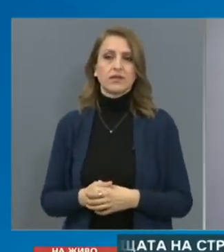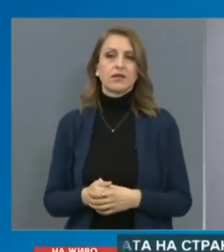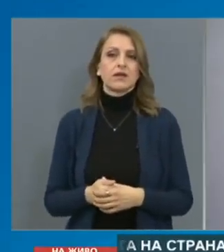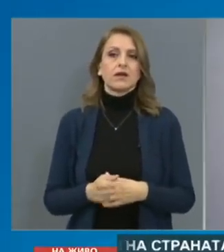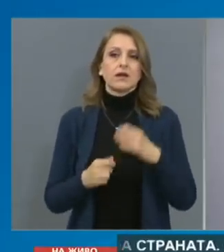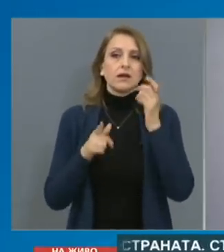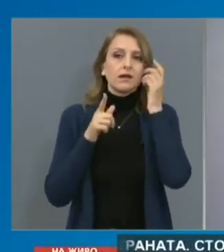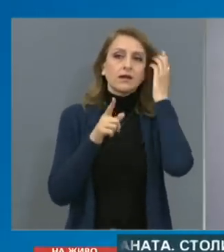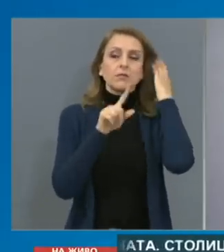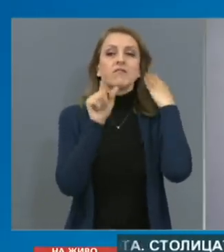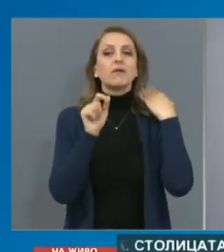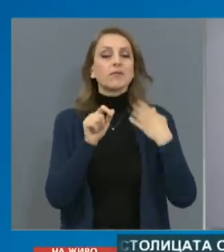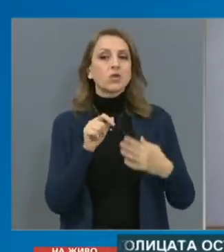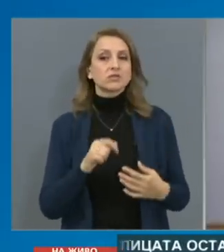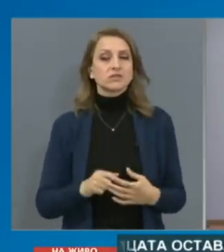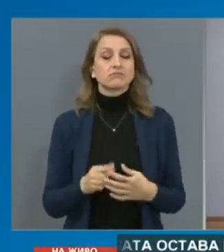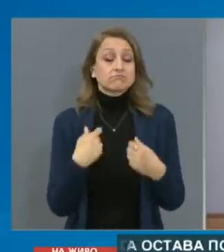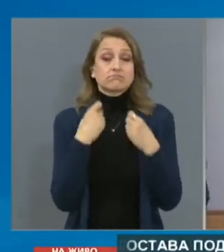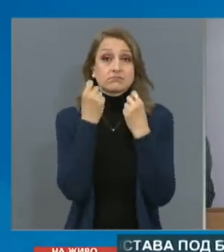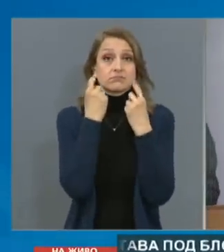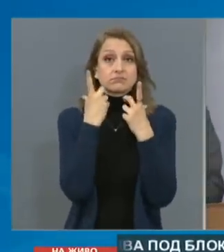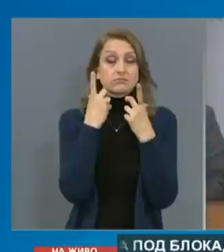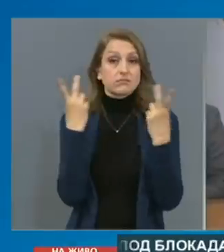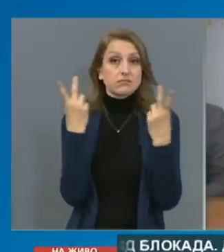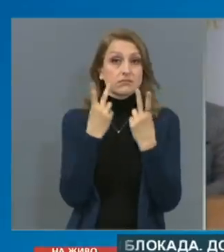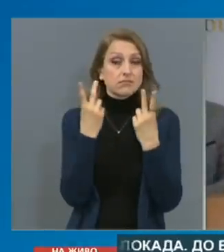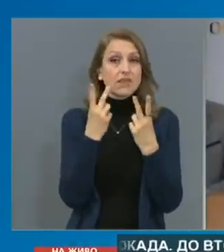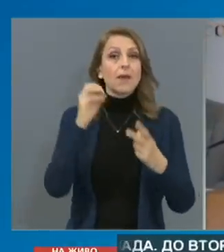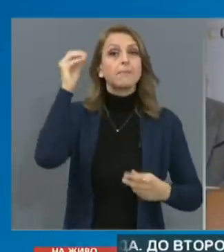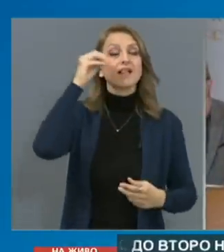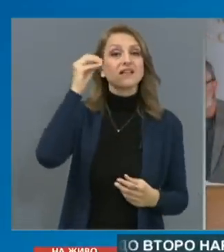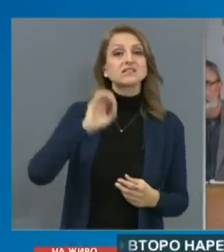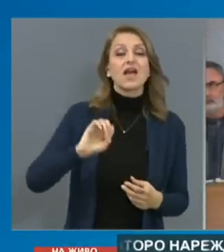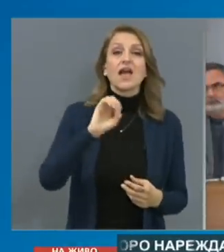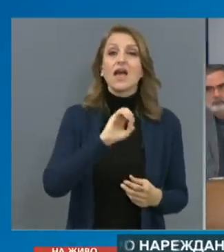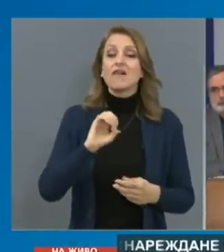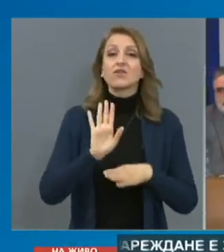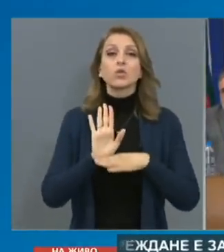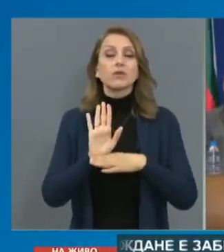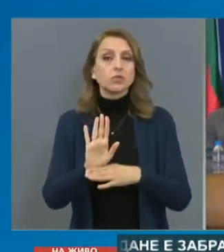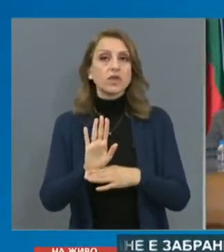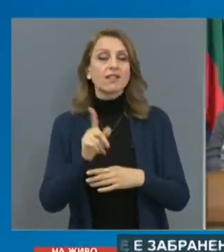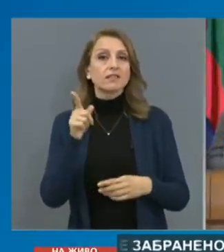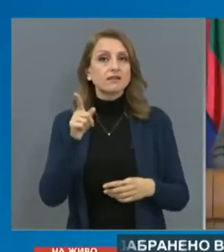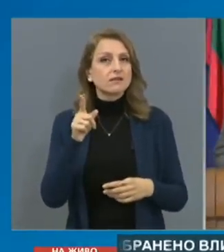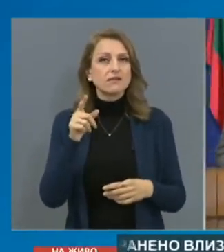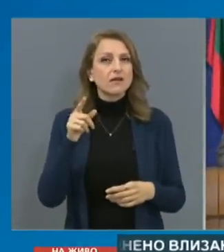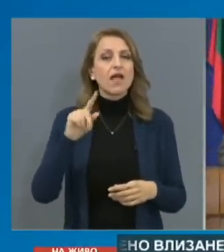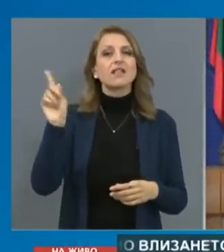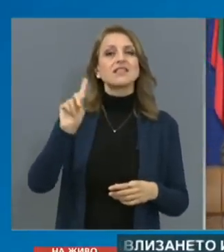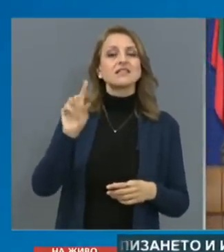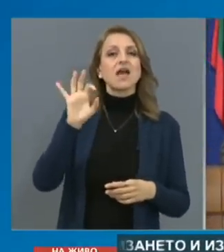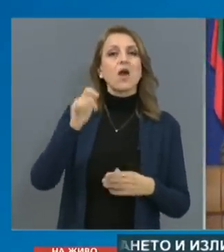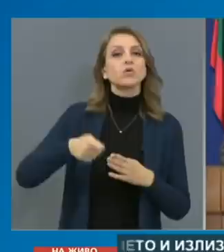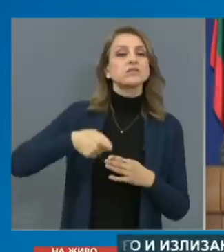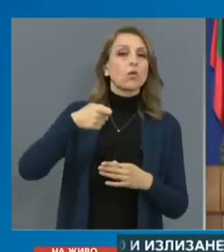Генерал Мутафчийски, аз с учудване научих, че българските евродепутати не се осигуряват в България здравно, а в някакъв